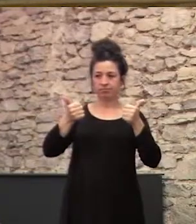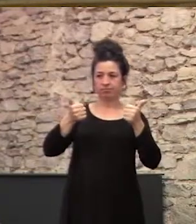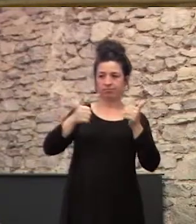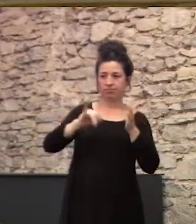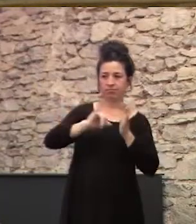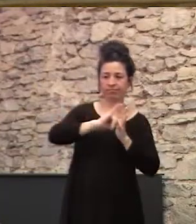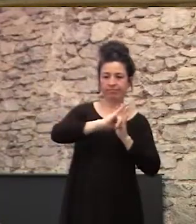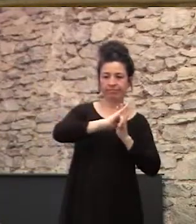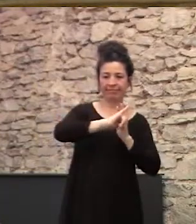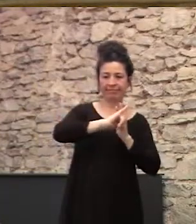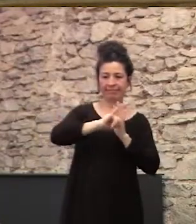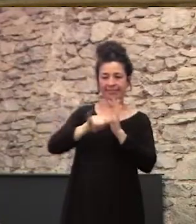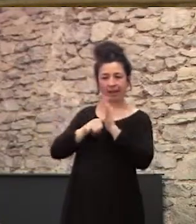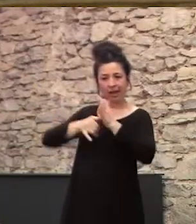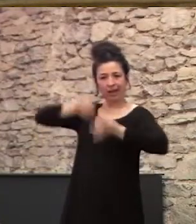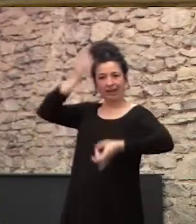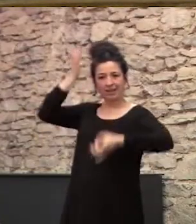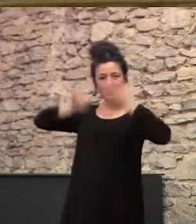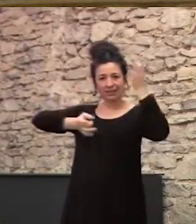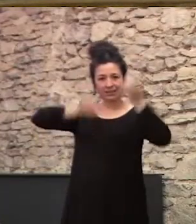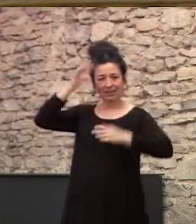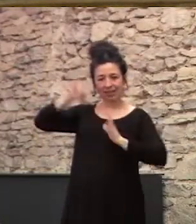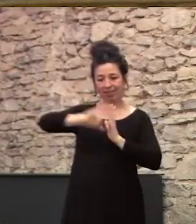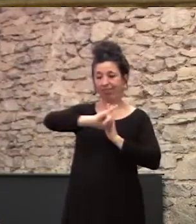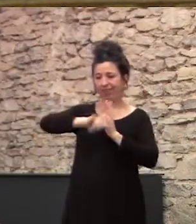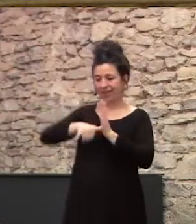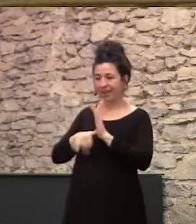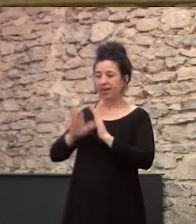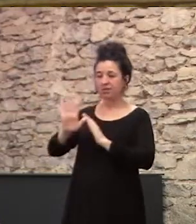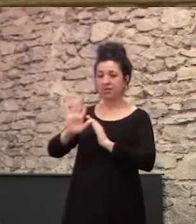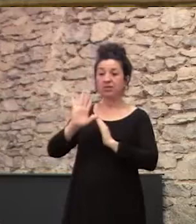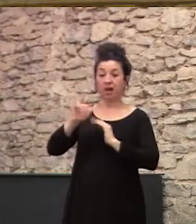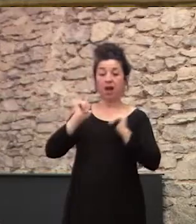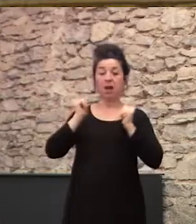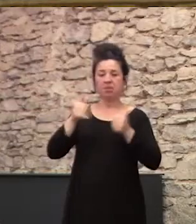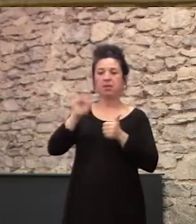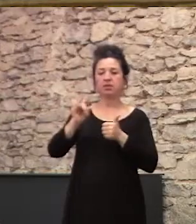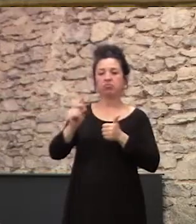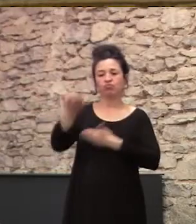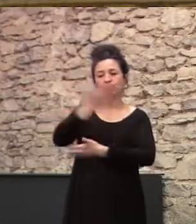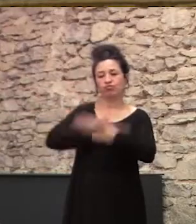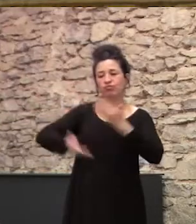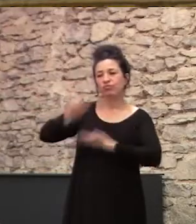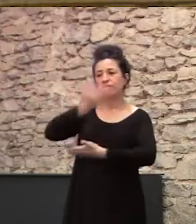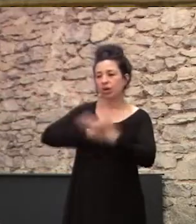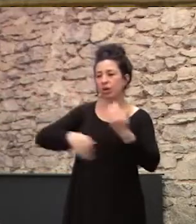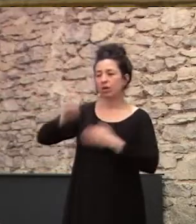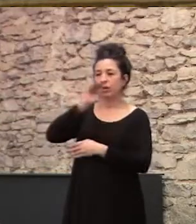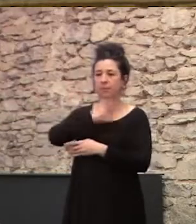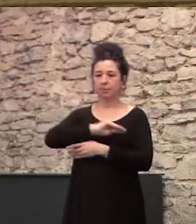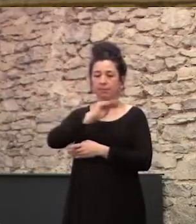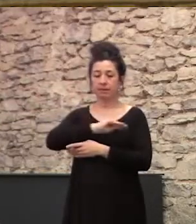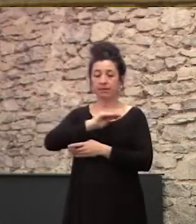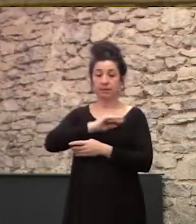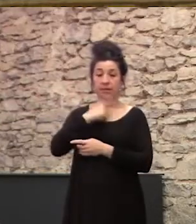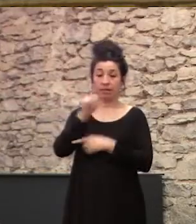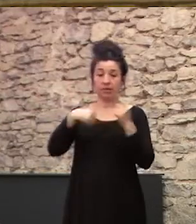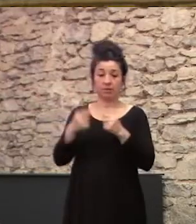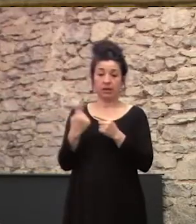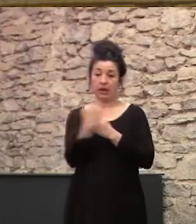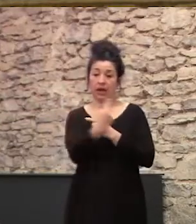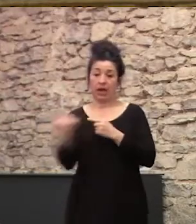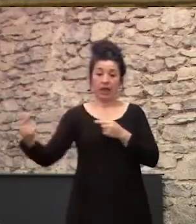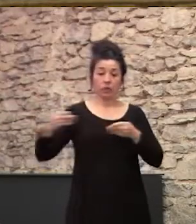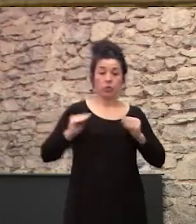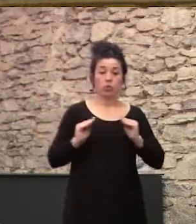dituen sortzaileak, baina eta bueno, hasieran bai kolaboratu nuen bastante, gero bakoitza pixka bere bidea egin du